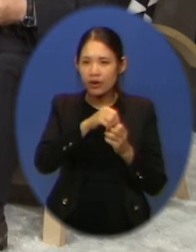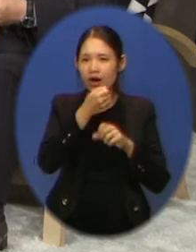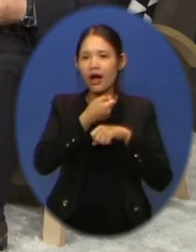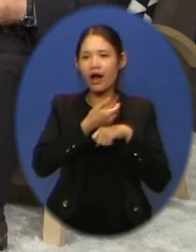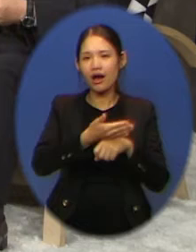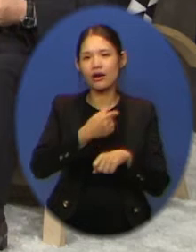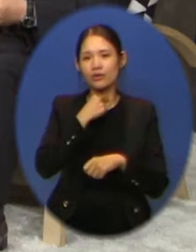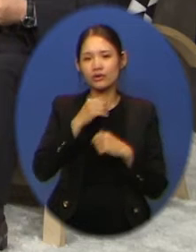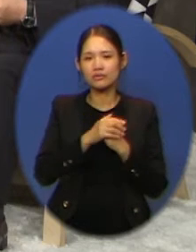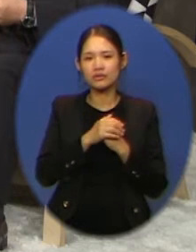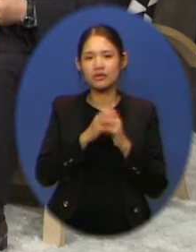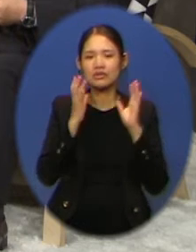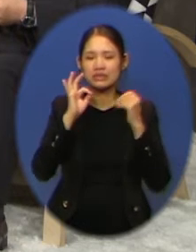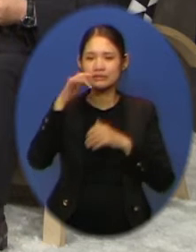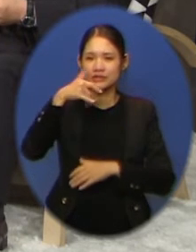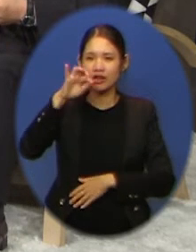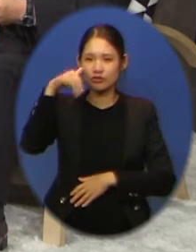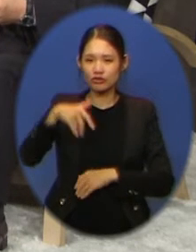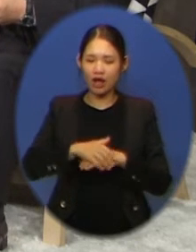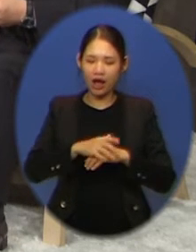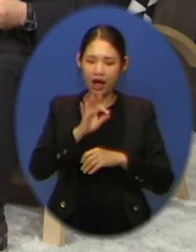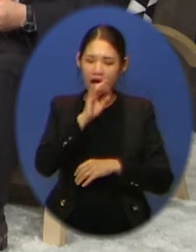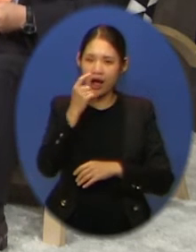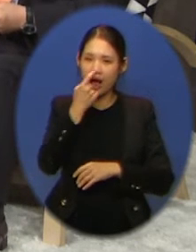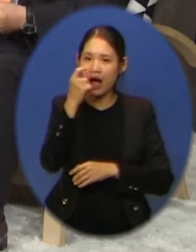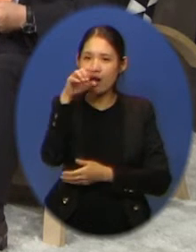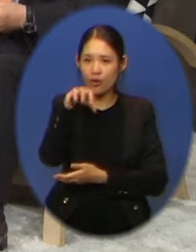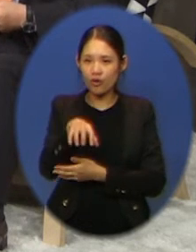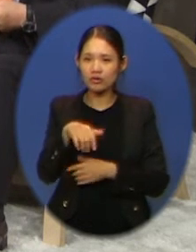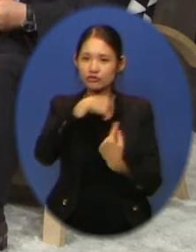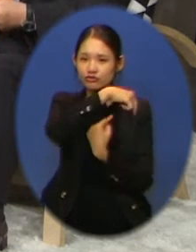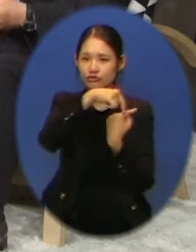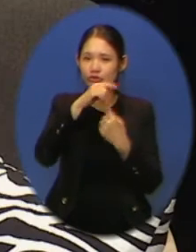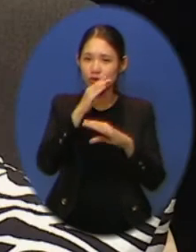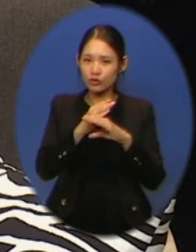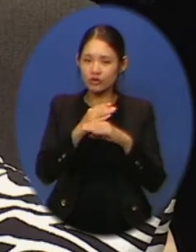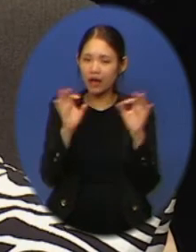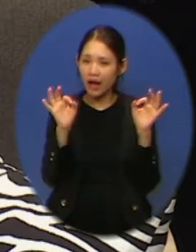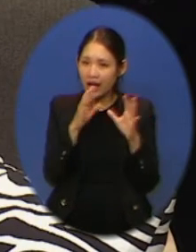정경 아카데미까지 또 이렇게 활동하고 계시는데 간단하게 좀 설명을 좀 해주실까요?